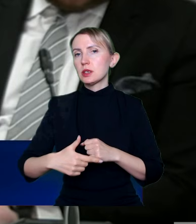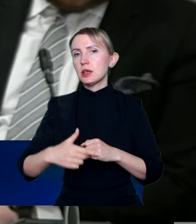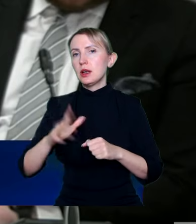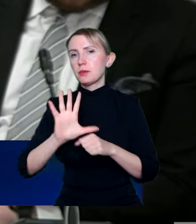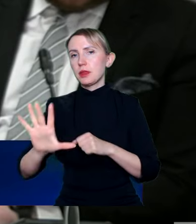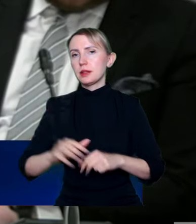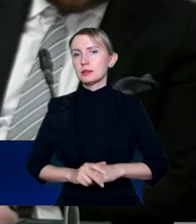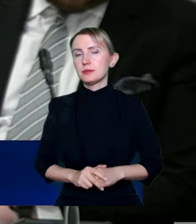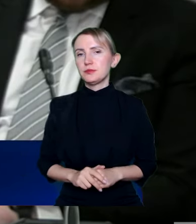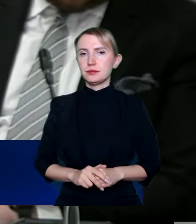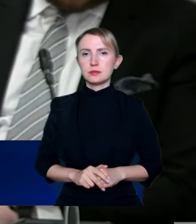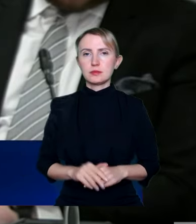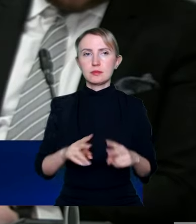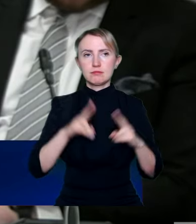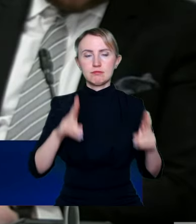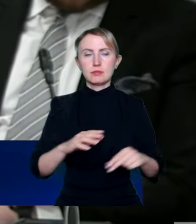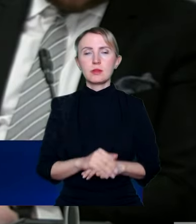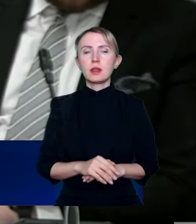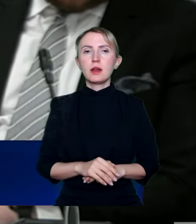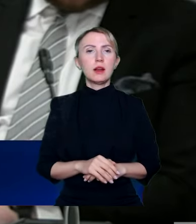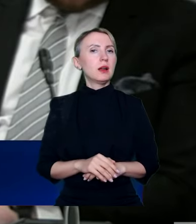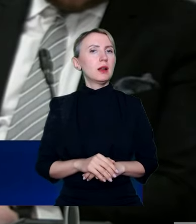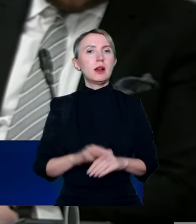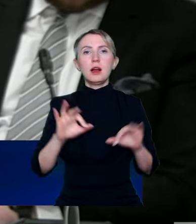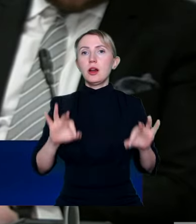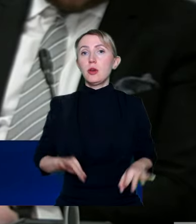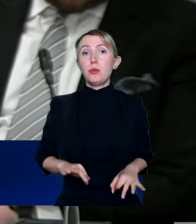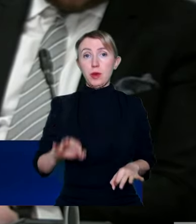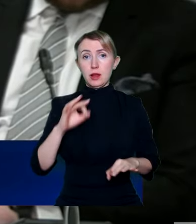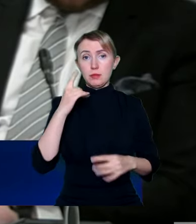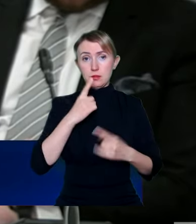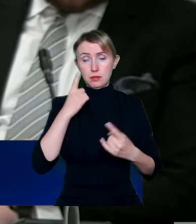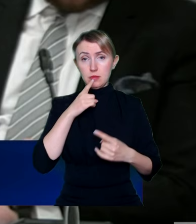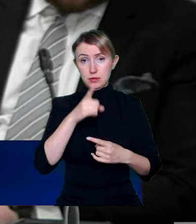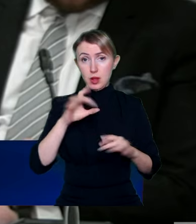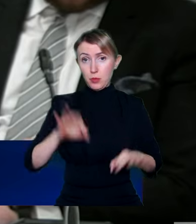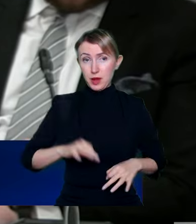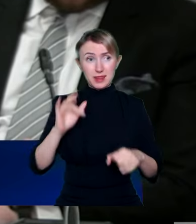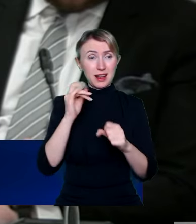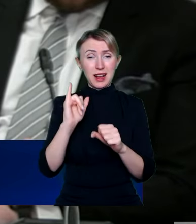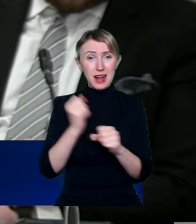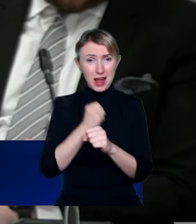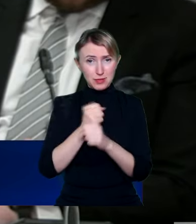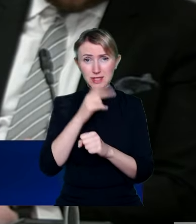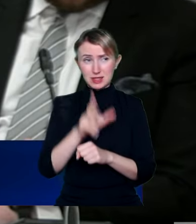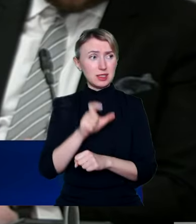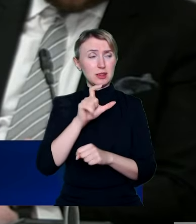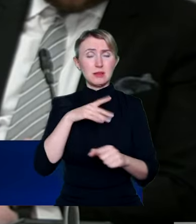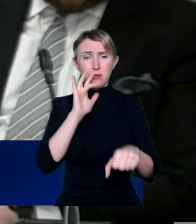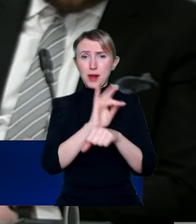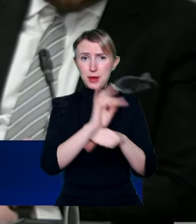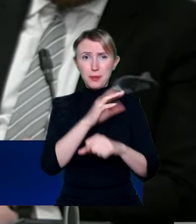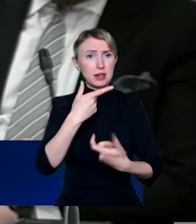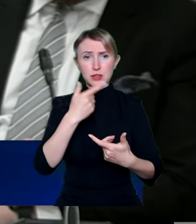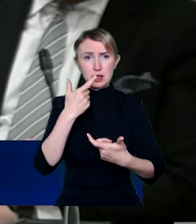2007-2015. Dokładnie ta komisja. Pan zarzuca bezczynność panu Kamińskiemu, jak pełnił funkcję. Absolutnie rozumiem, nie. Że